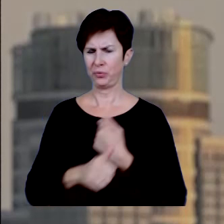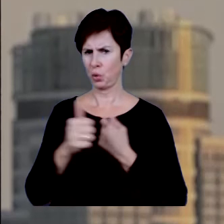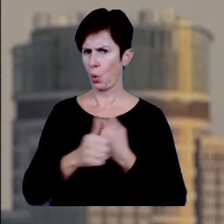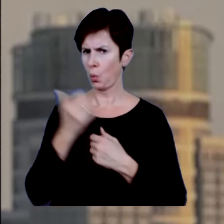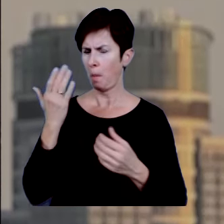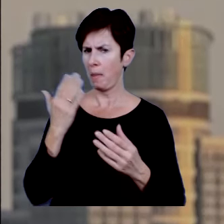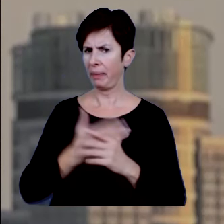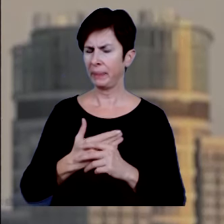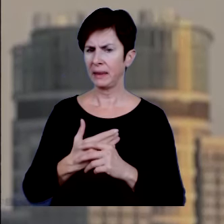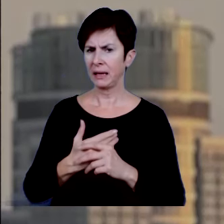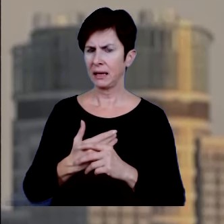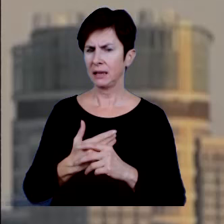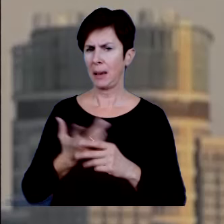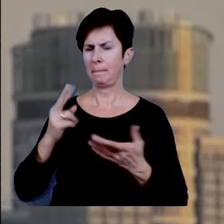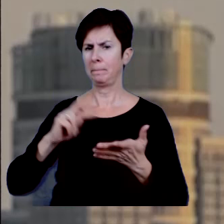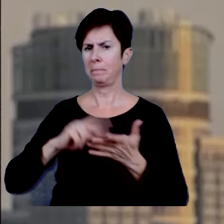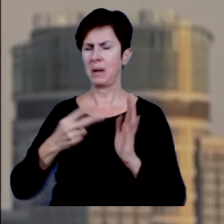dotyczące